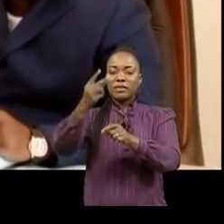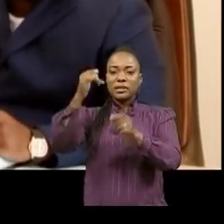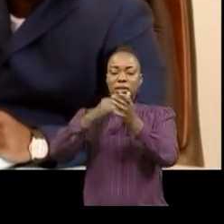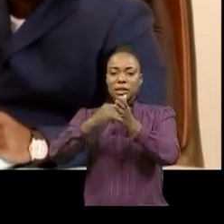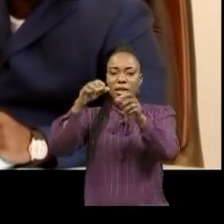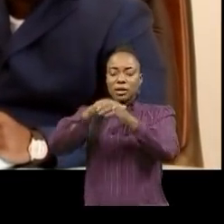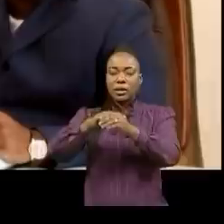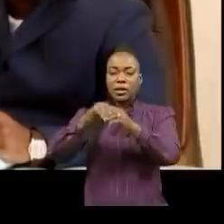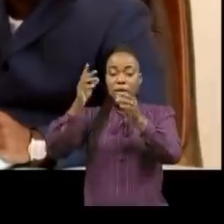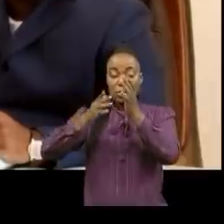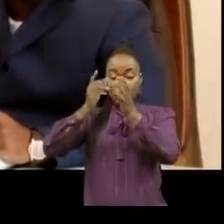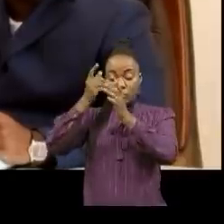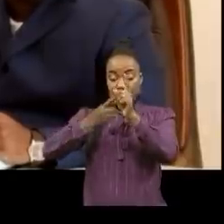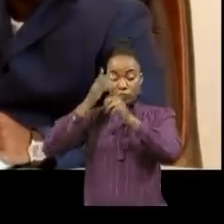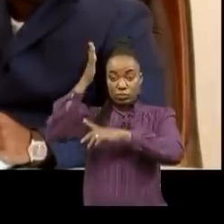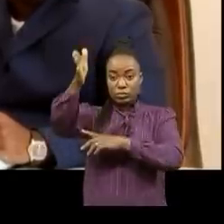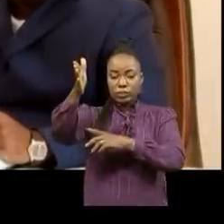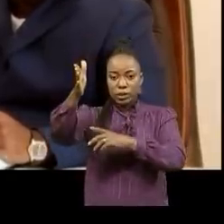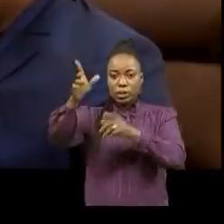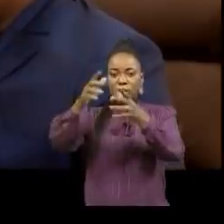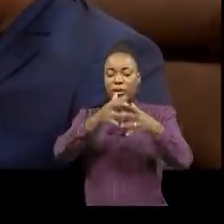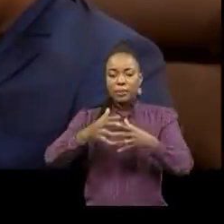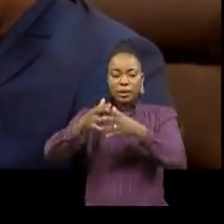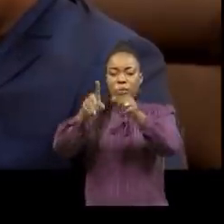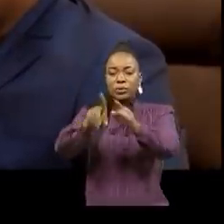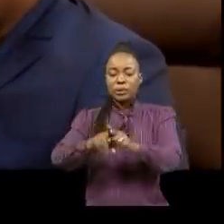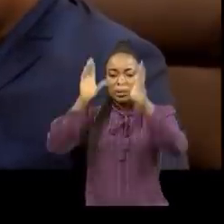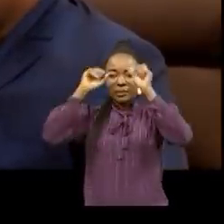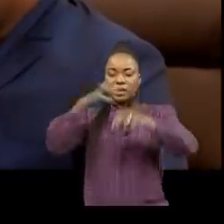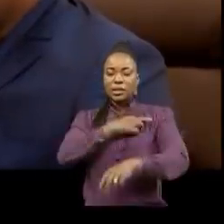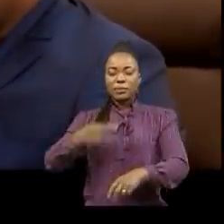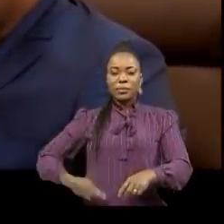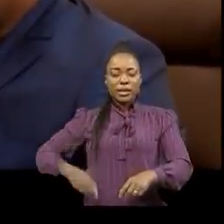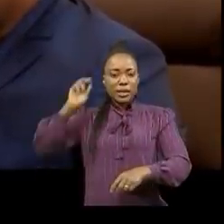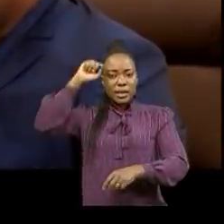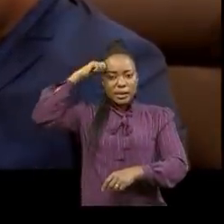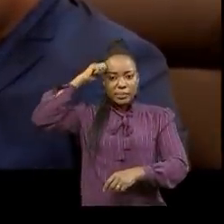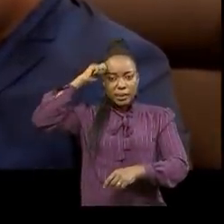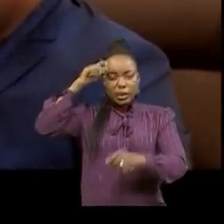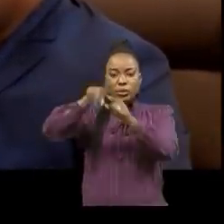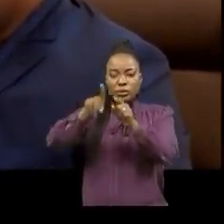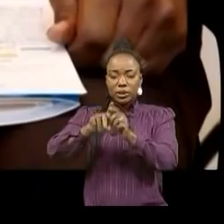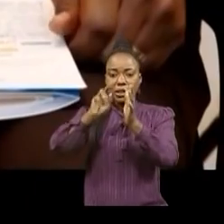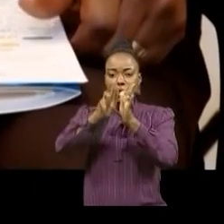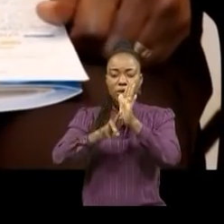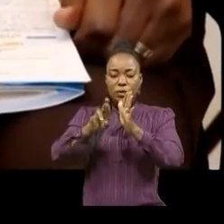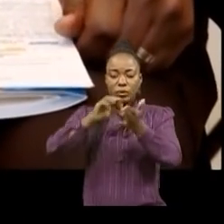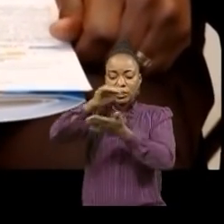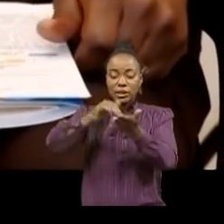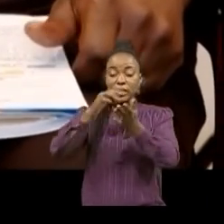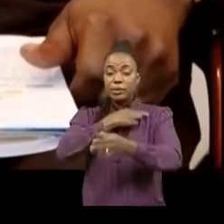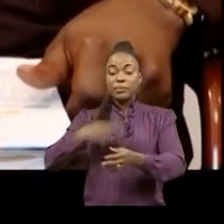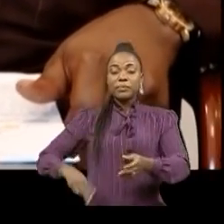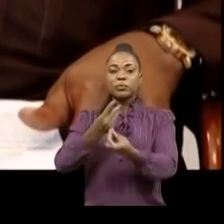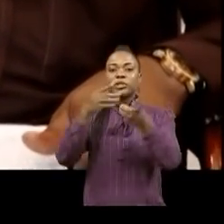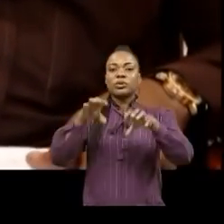Glasgow en novembre prochain en Grande-Bretagne, le président de la République a rappelé le rôle central que la République démocratique du